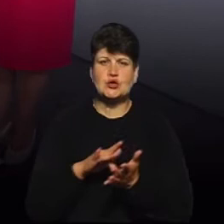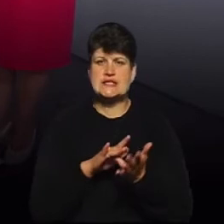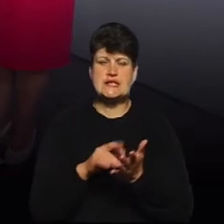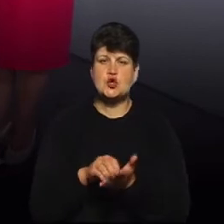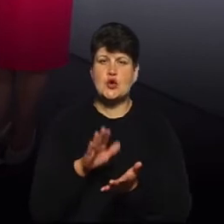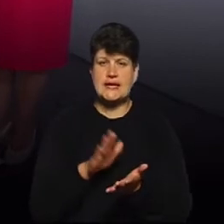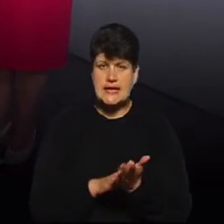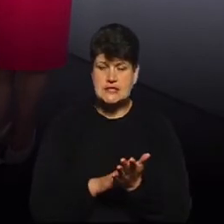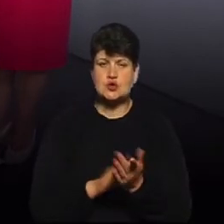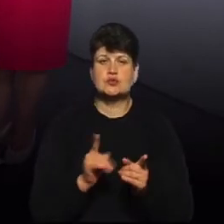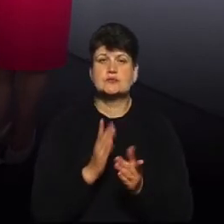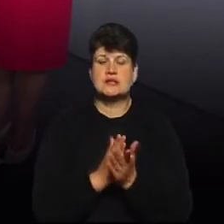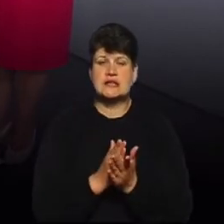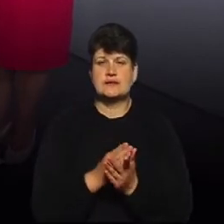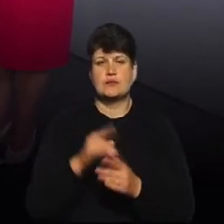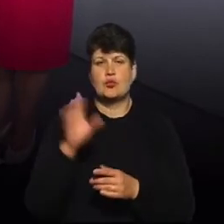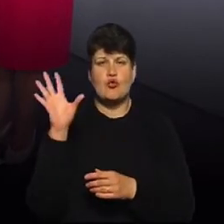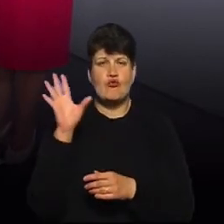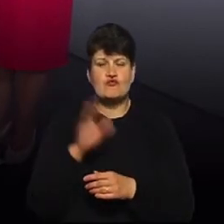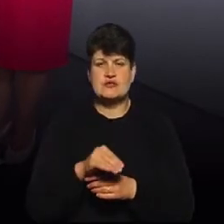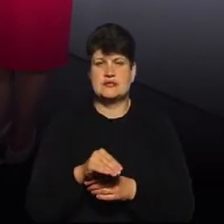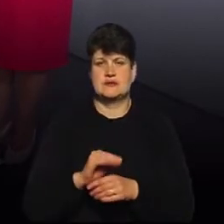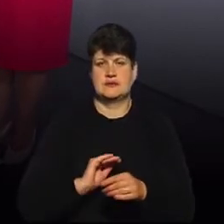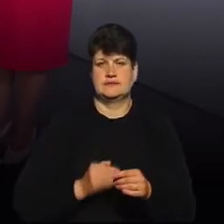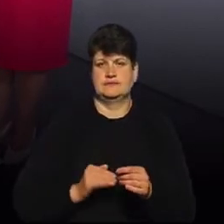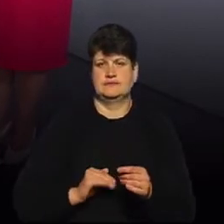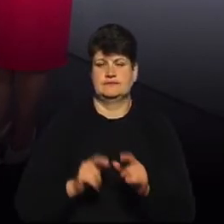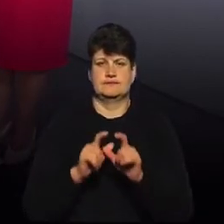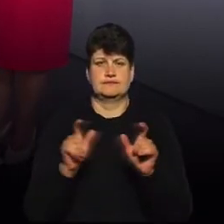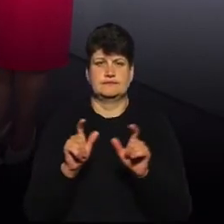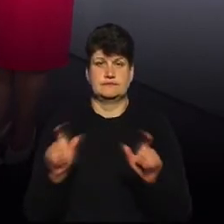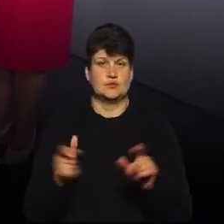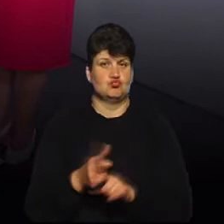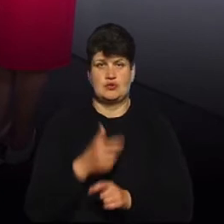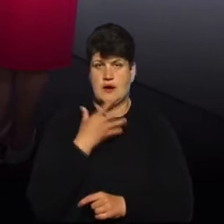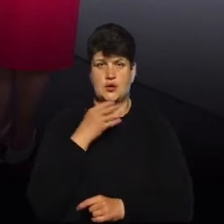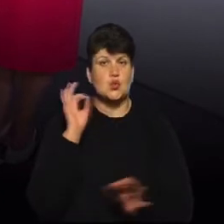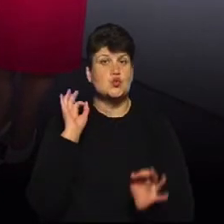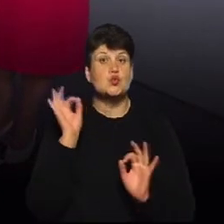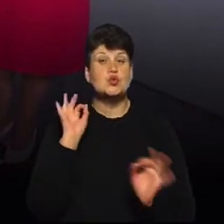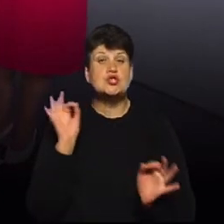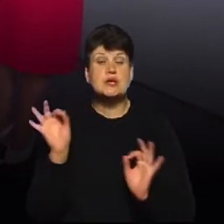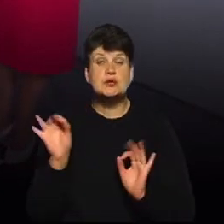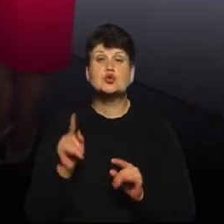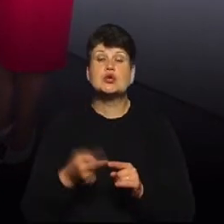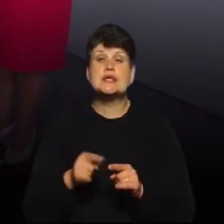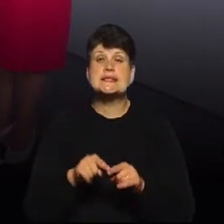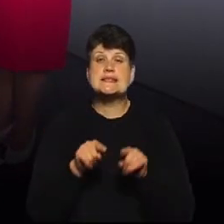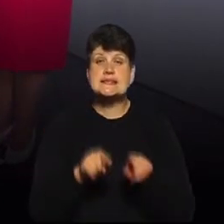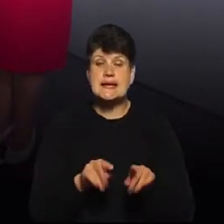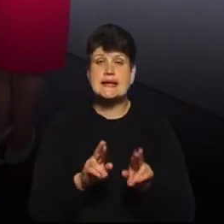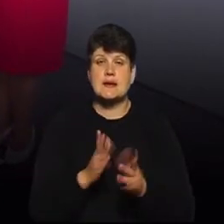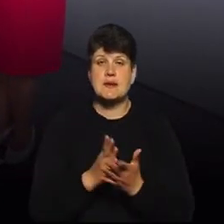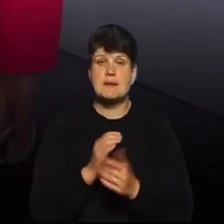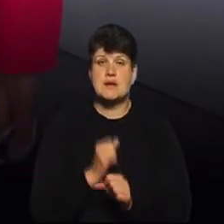міститиме відомості про усіх суб'єктів туристичної діяльності. Звучить дуже гарно. Що це і як воно має запрацювати? Я хочу вам сказати,